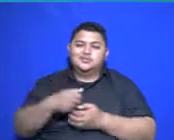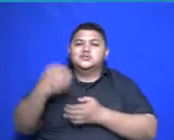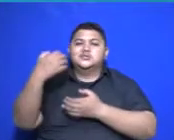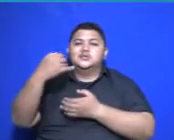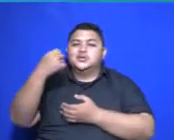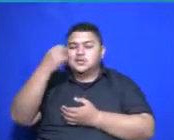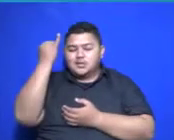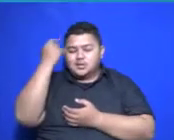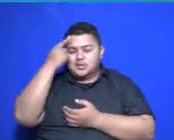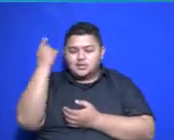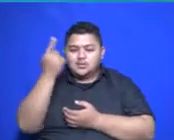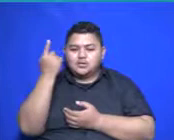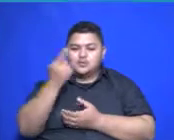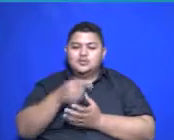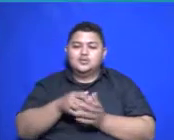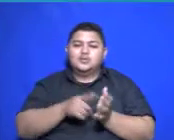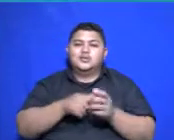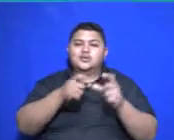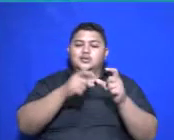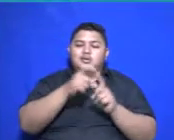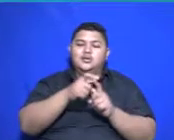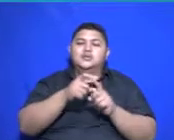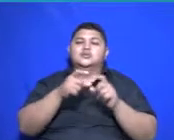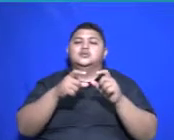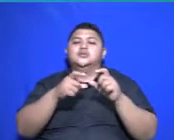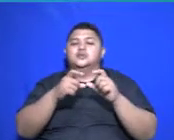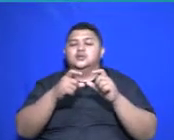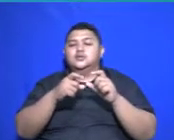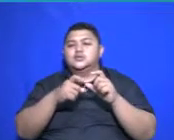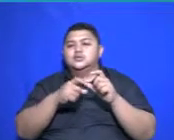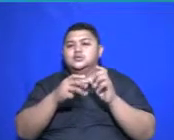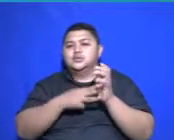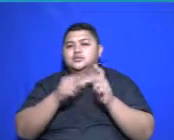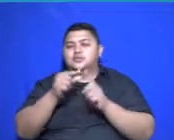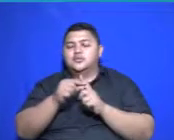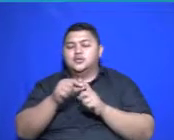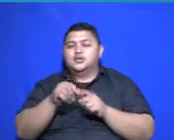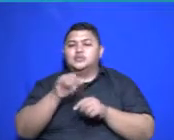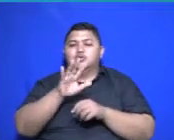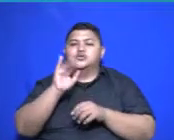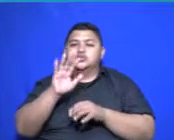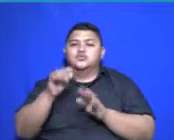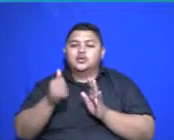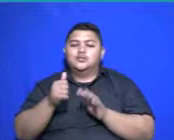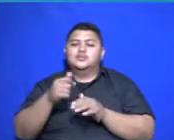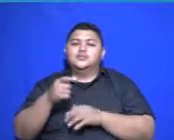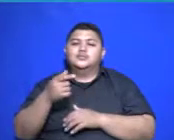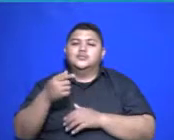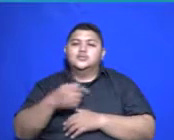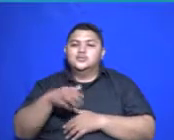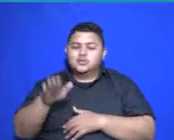internasional di jenjang SD. Kemudian untuk SMP ada 156 siswa yang